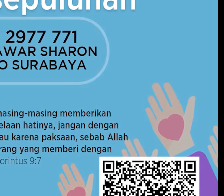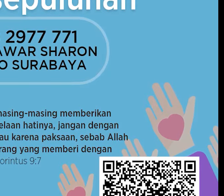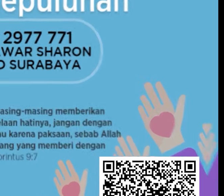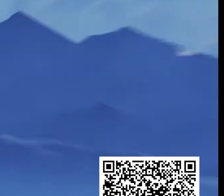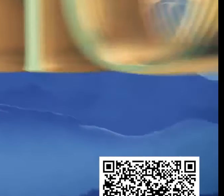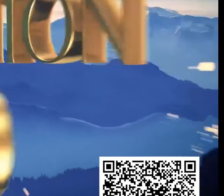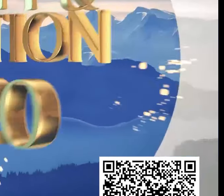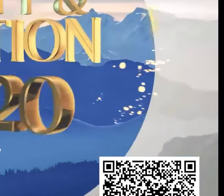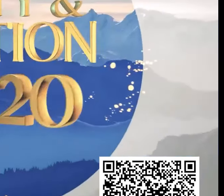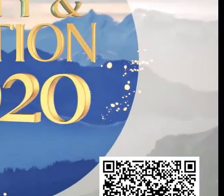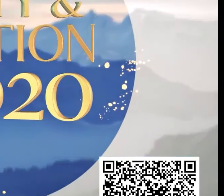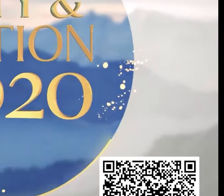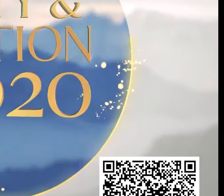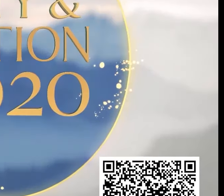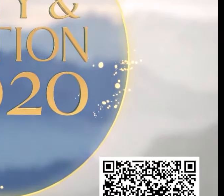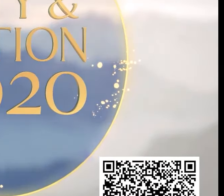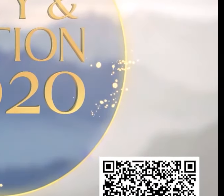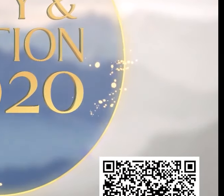Sharon.